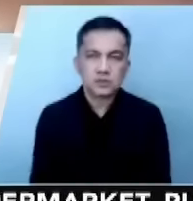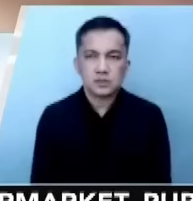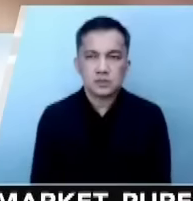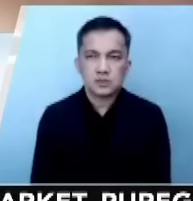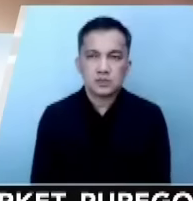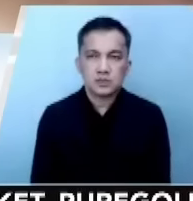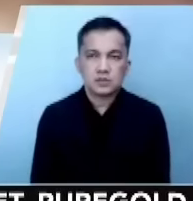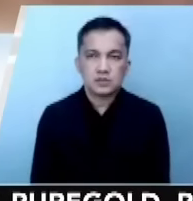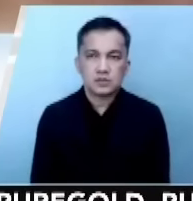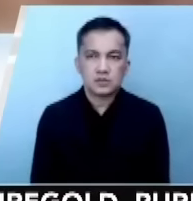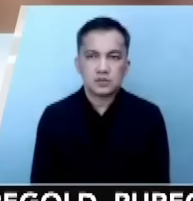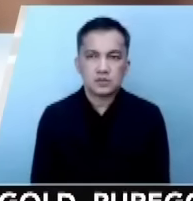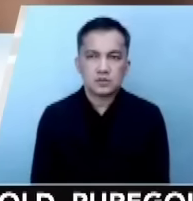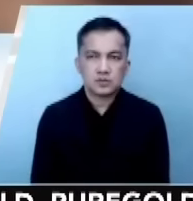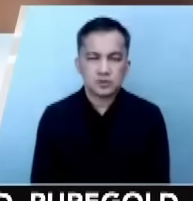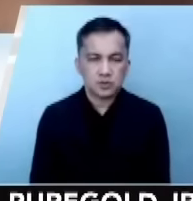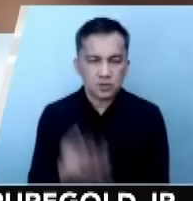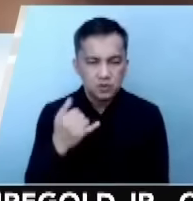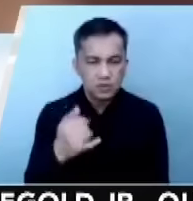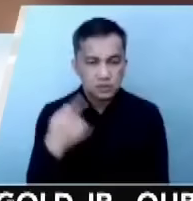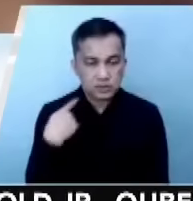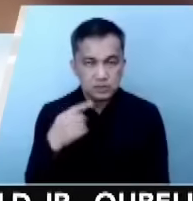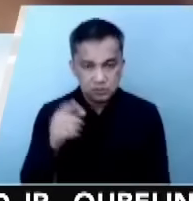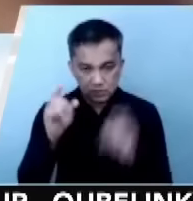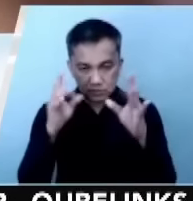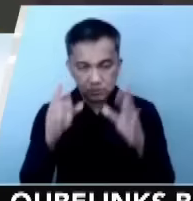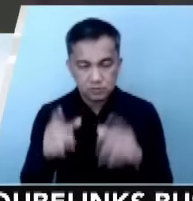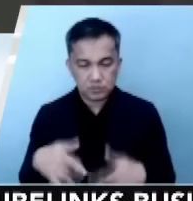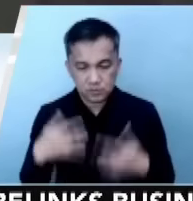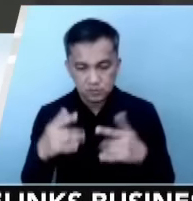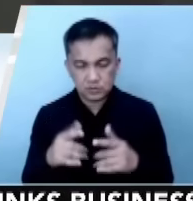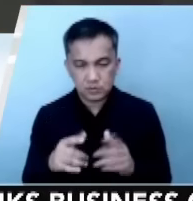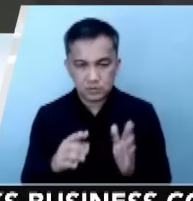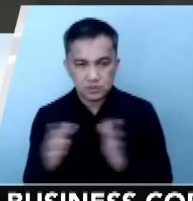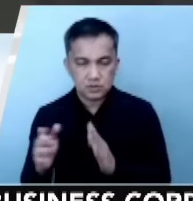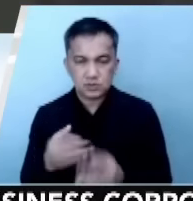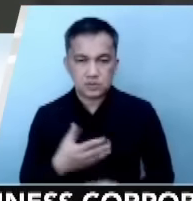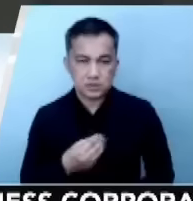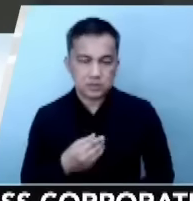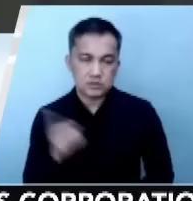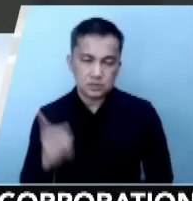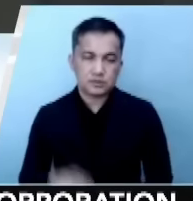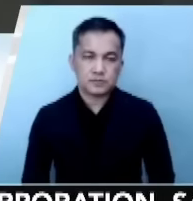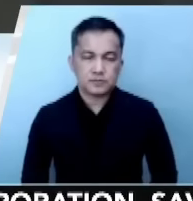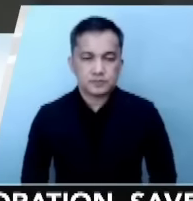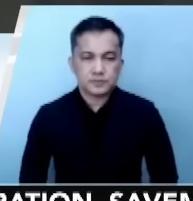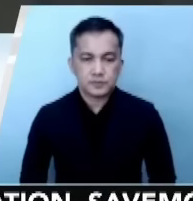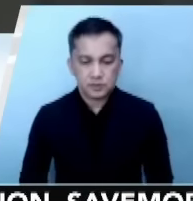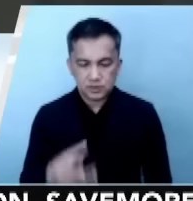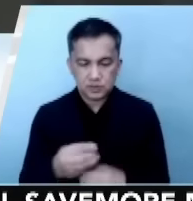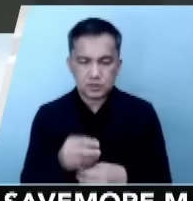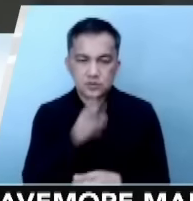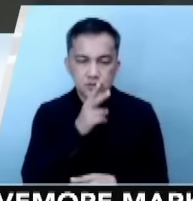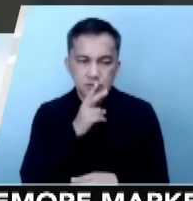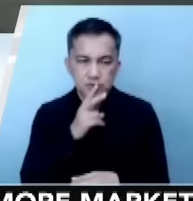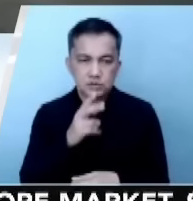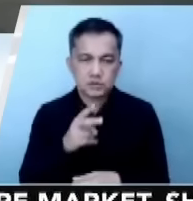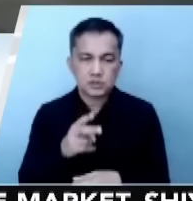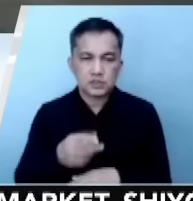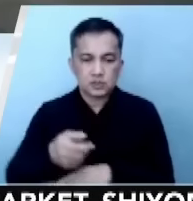Na nanganganib ka ba sa buhay mo? Natatakot ka? No comment po. Dagdag ng suspect, sa korte na lang daw siya